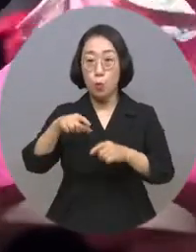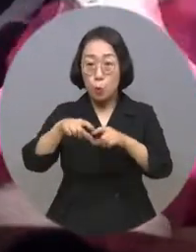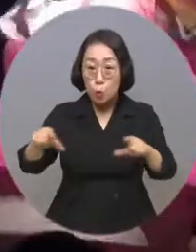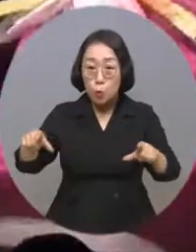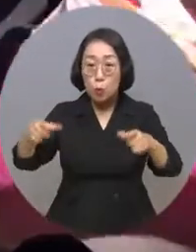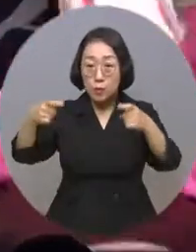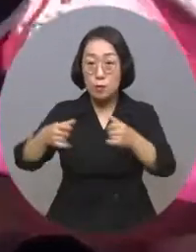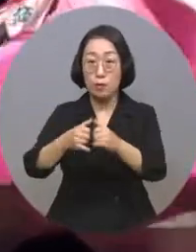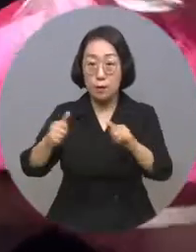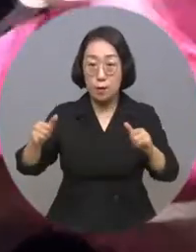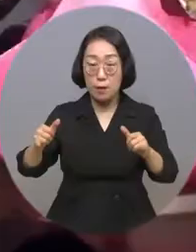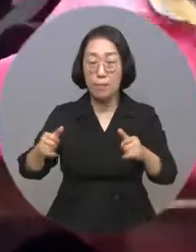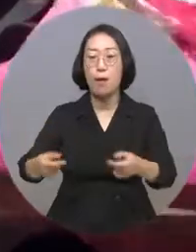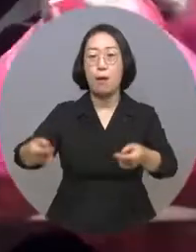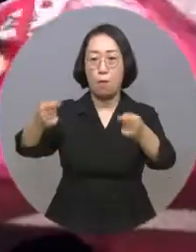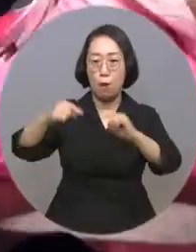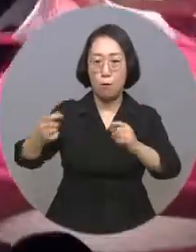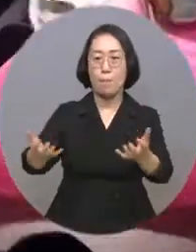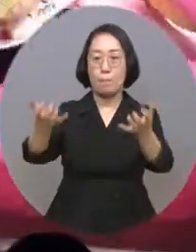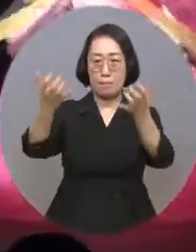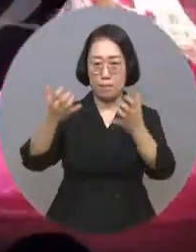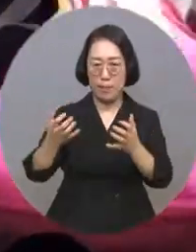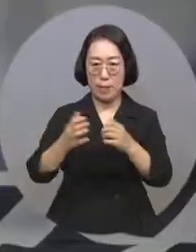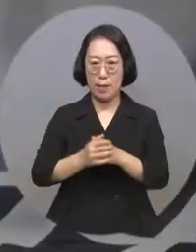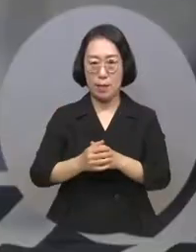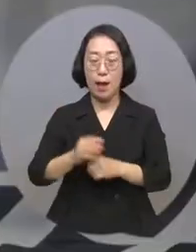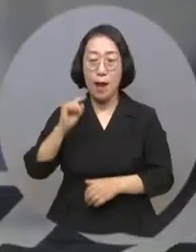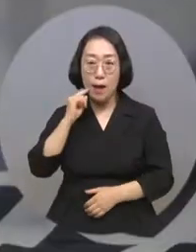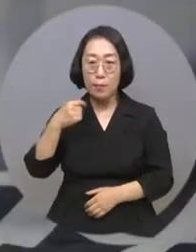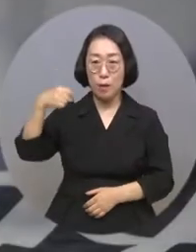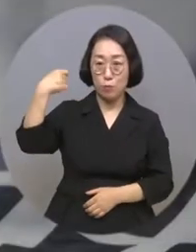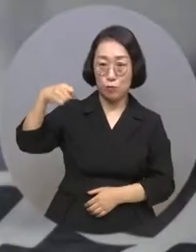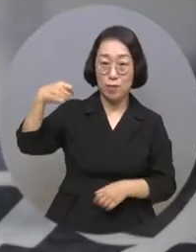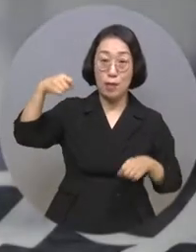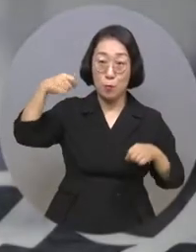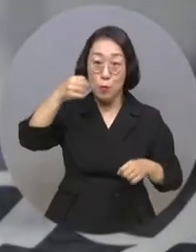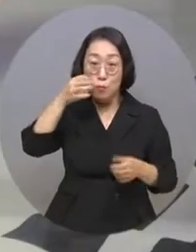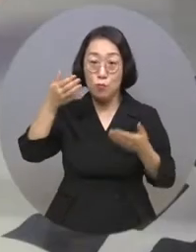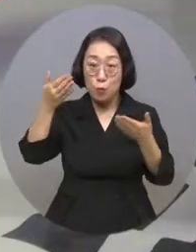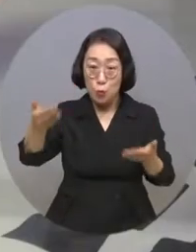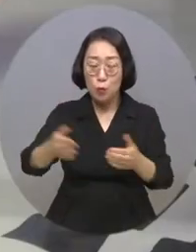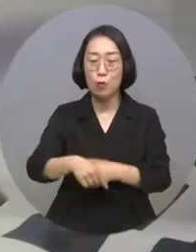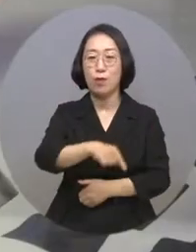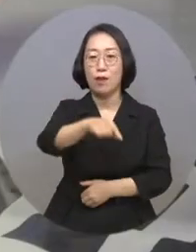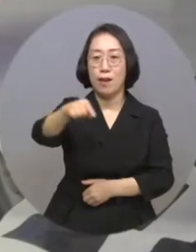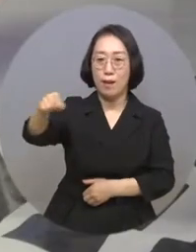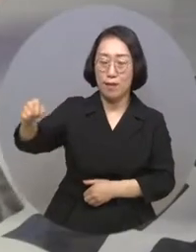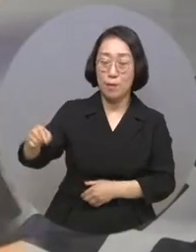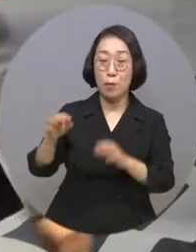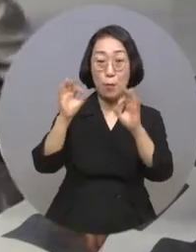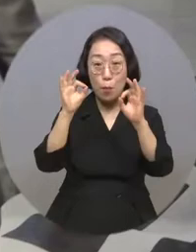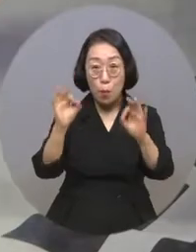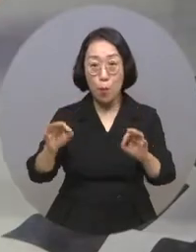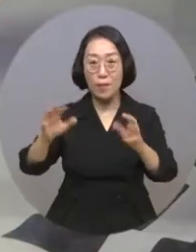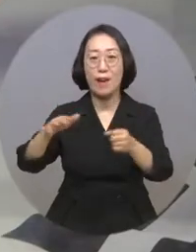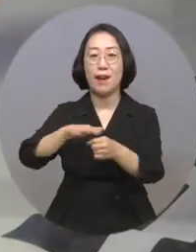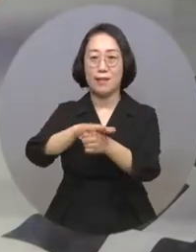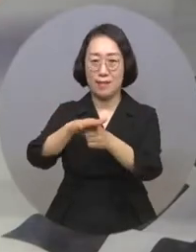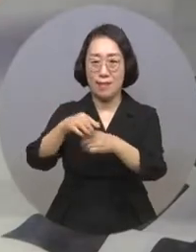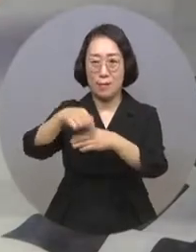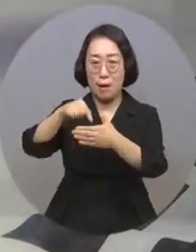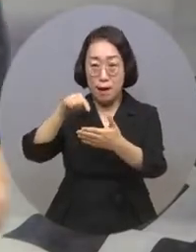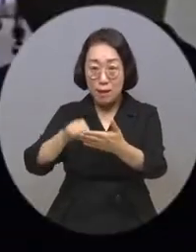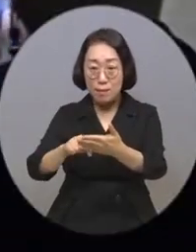명이 참석했습니다. 시립무용단은 아름다운 부채춤으로 행사장을 가득 메운 시민들은 나라 사랑의 한